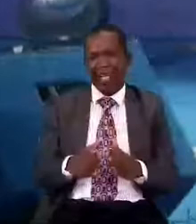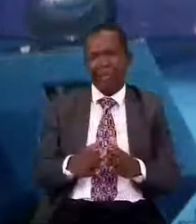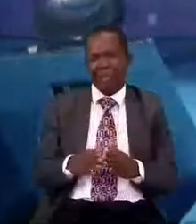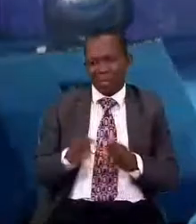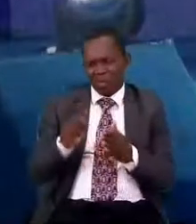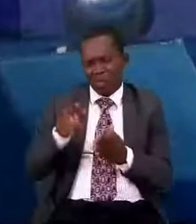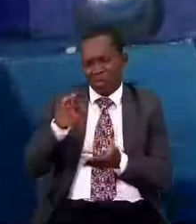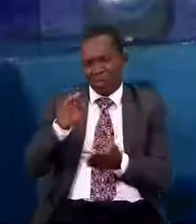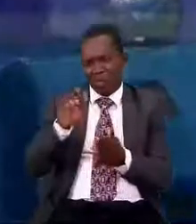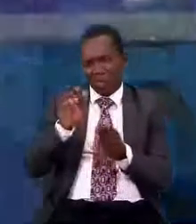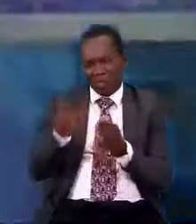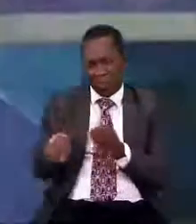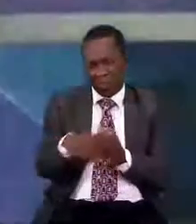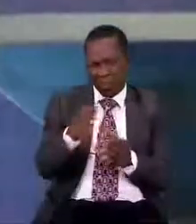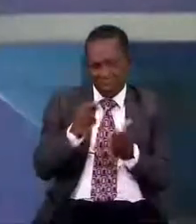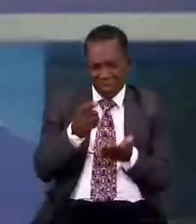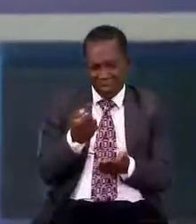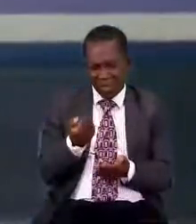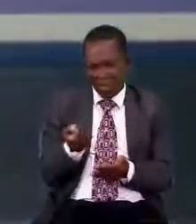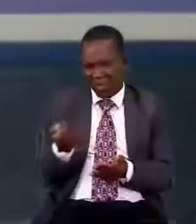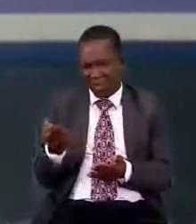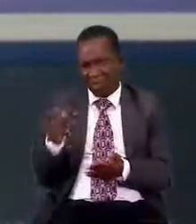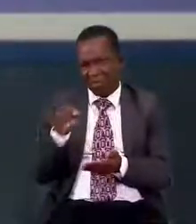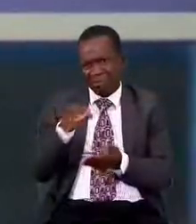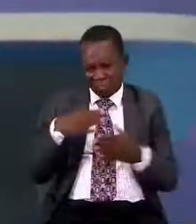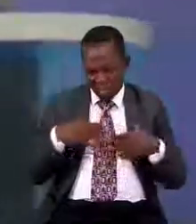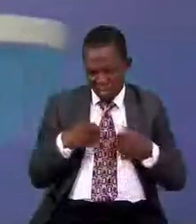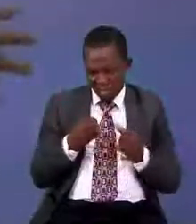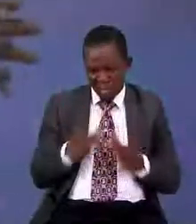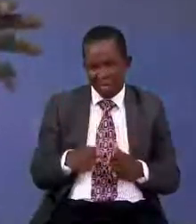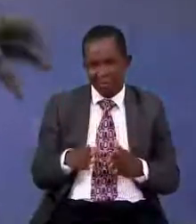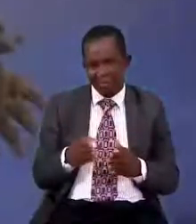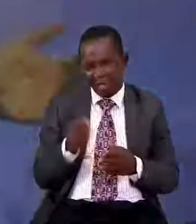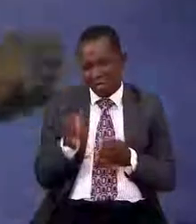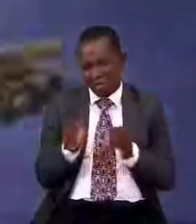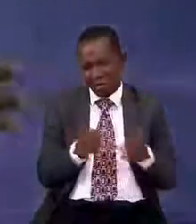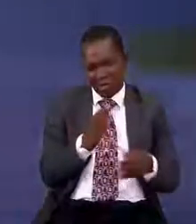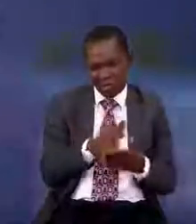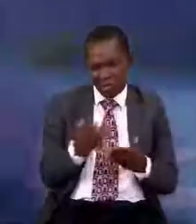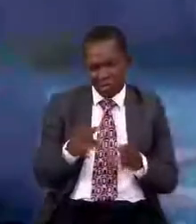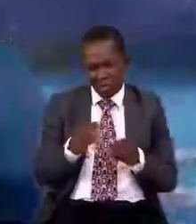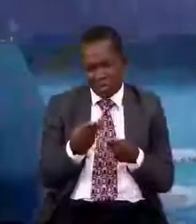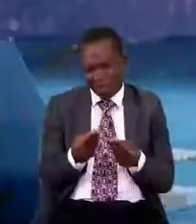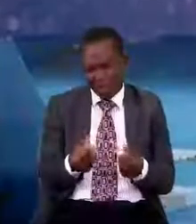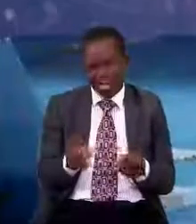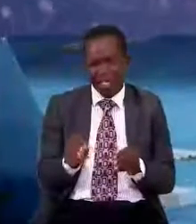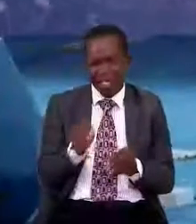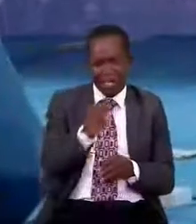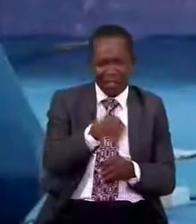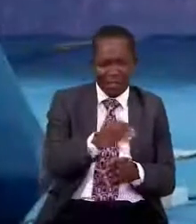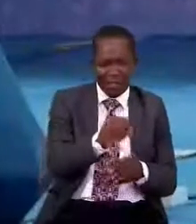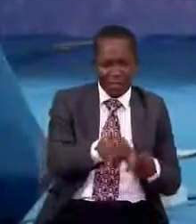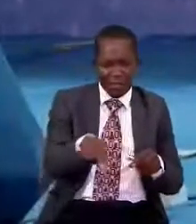Ils sortent de leur couvent et ils brûlent des choses comme le lézard et la blatte.